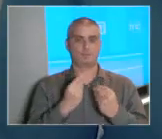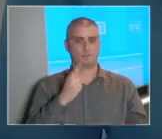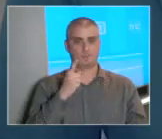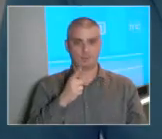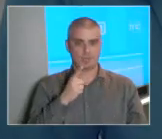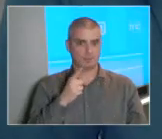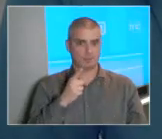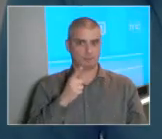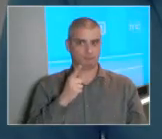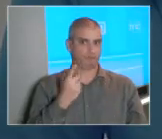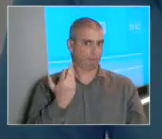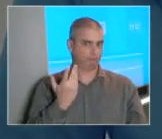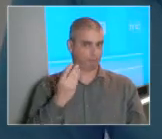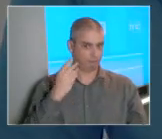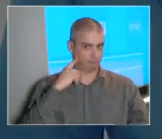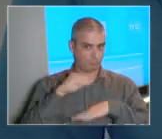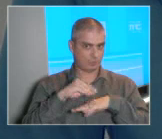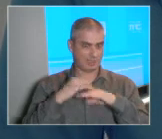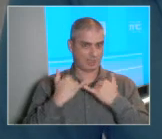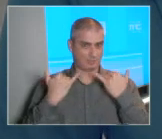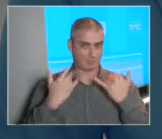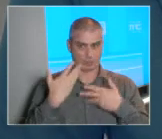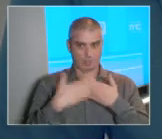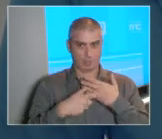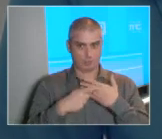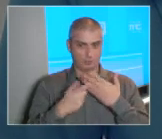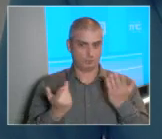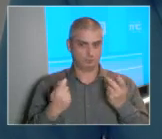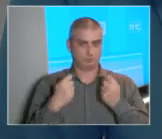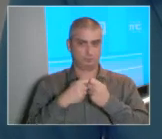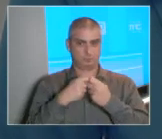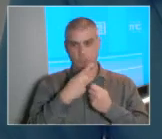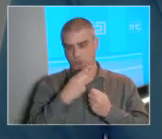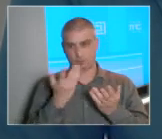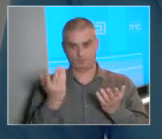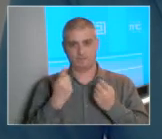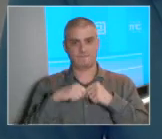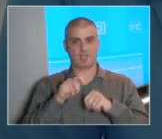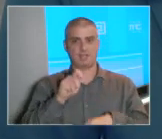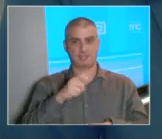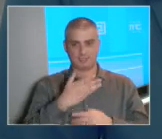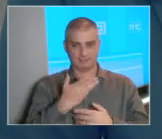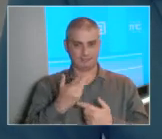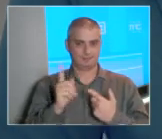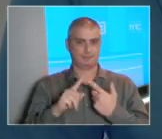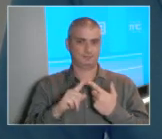אתה מעודכן בהתפתחויות האחרונות בנוגע לוועדת